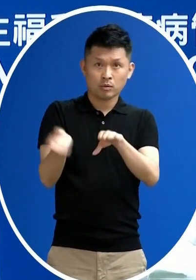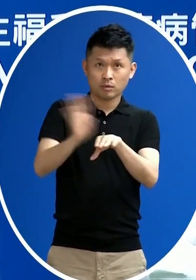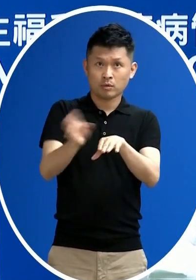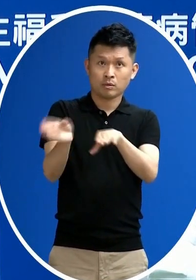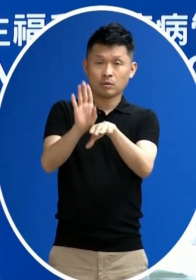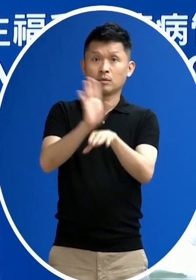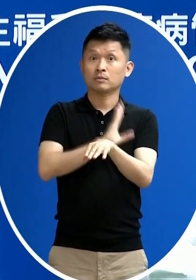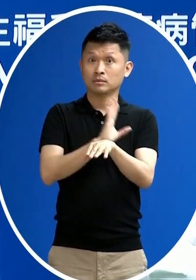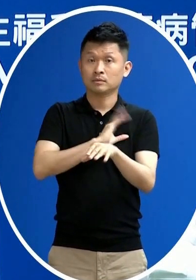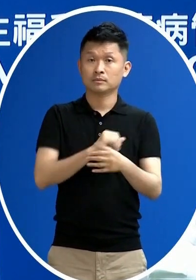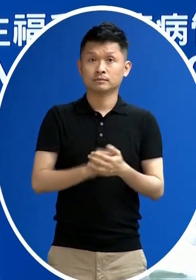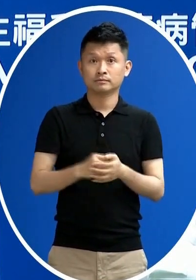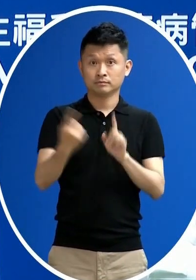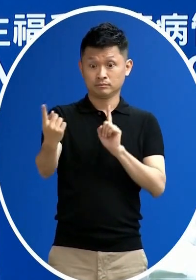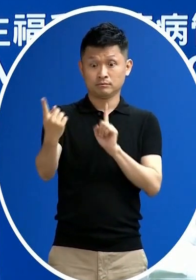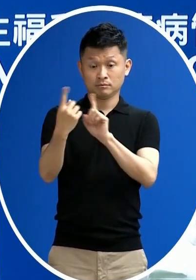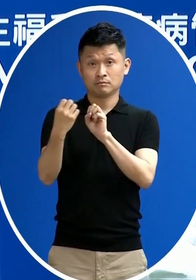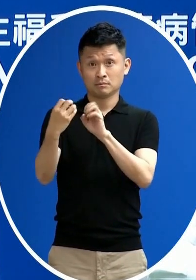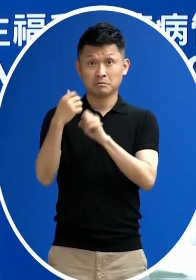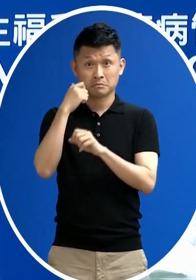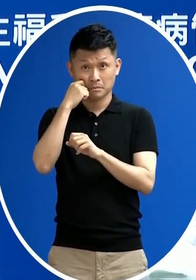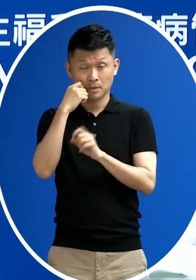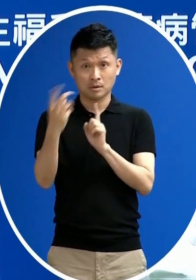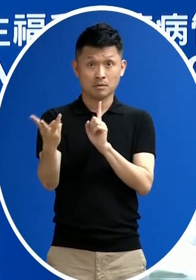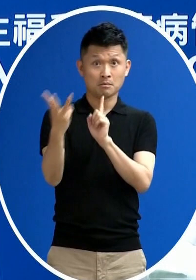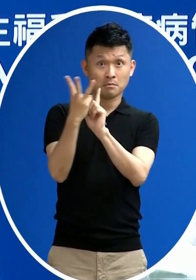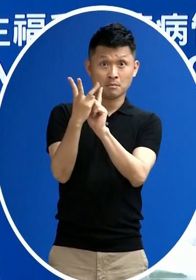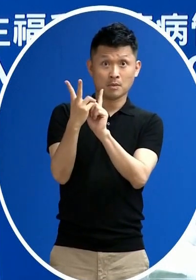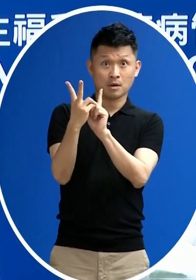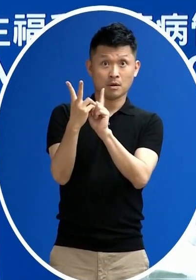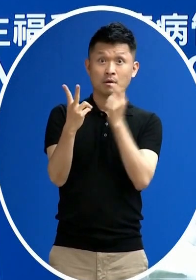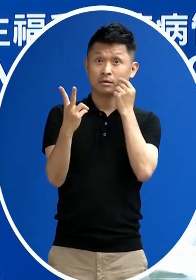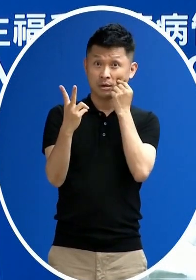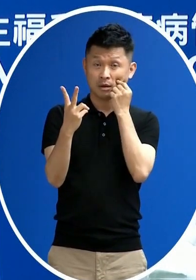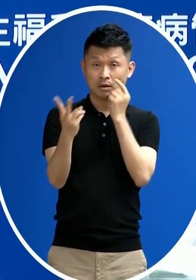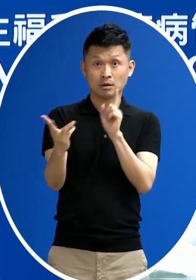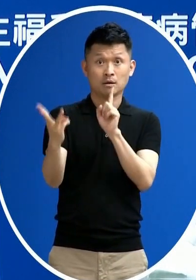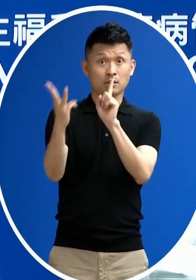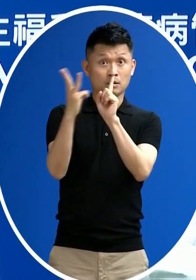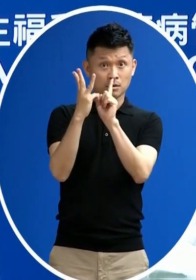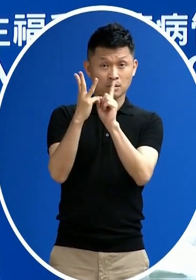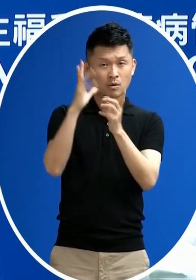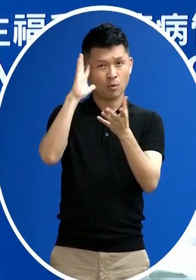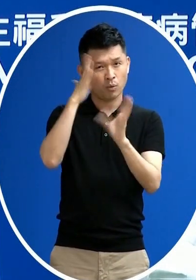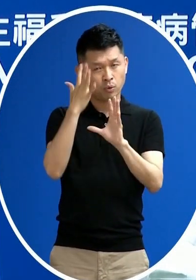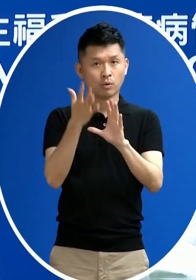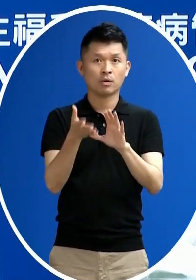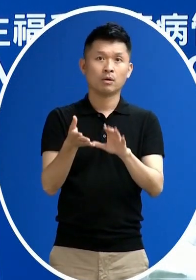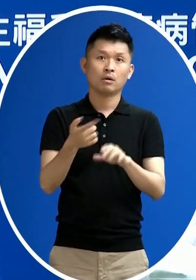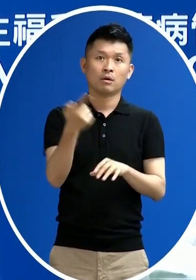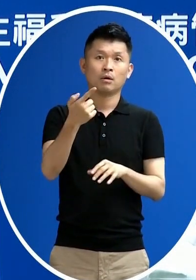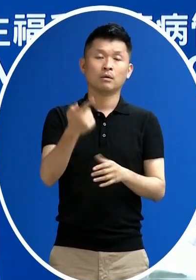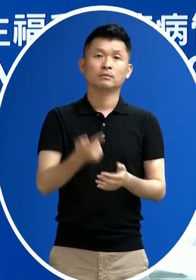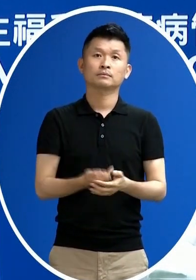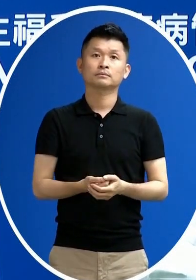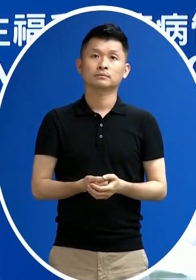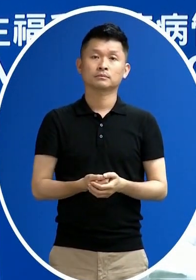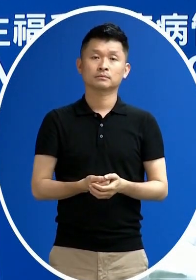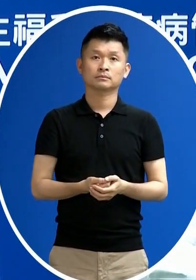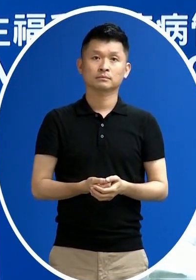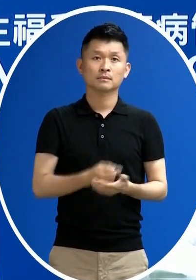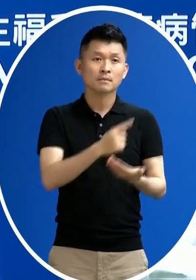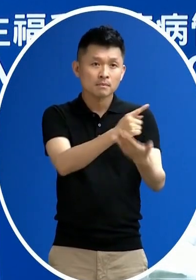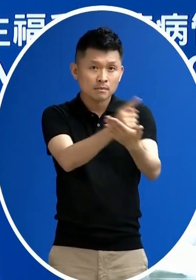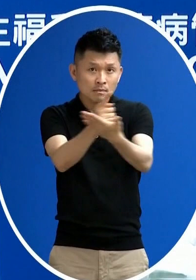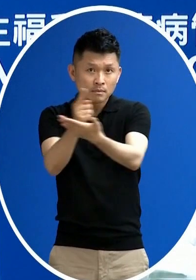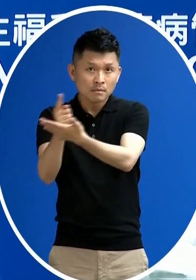是一定的。然后一对一谈判很容易，一对三就一对二就难，一对三就更困难。好，所以大家因为每一个都有